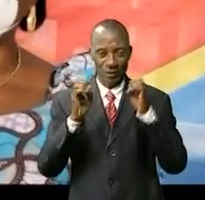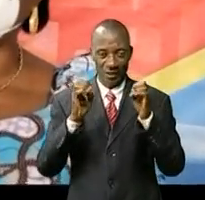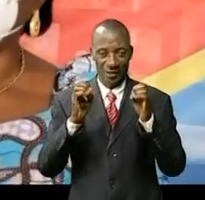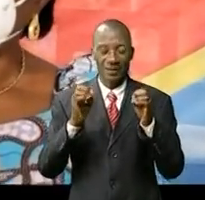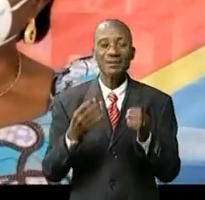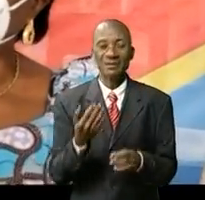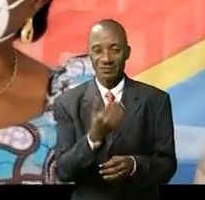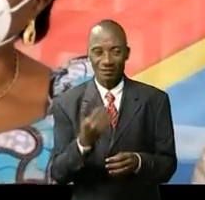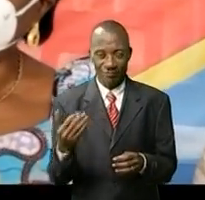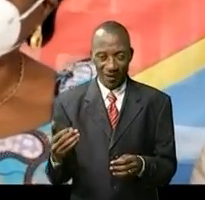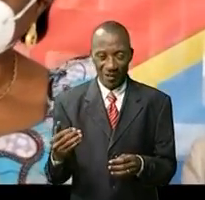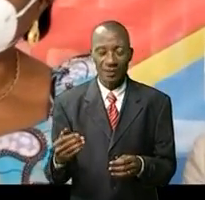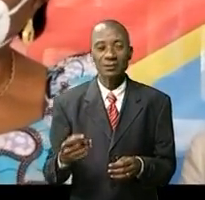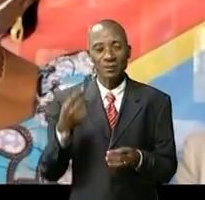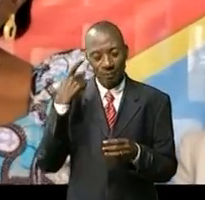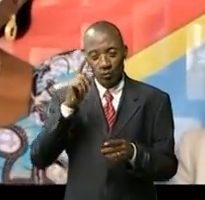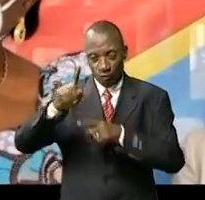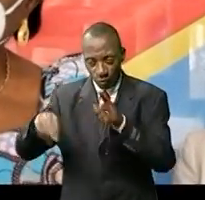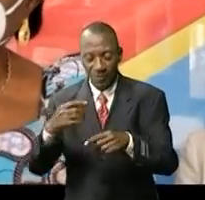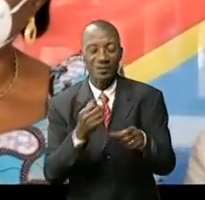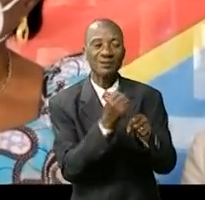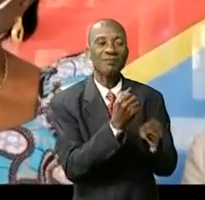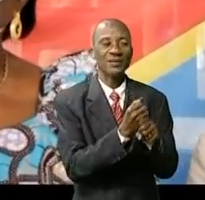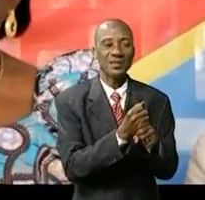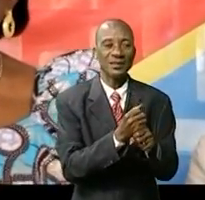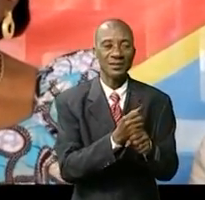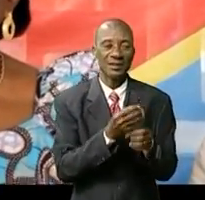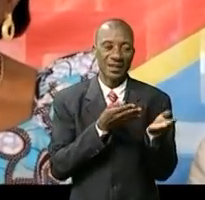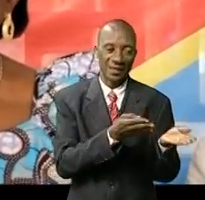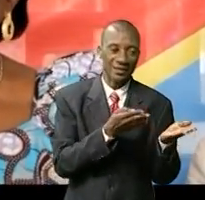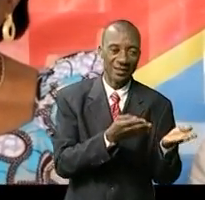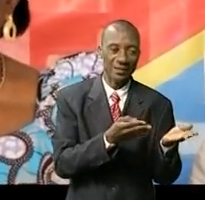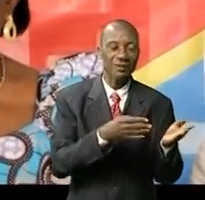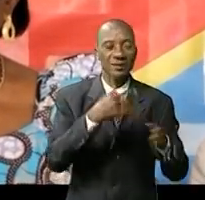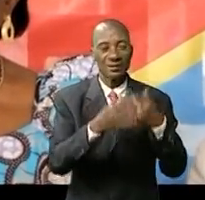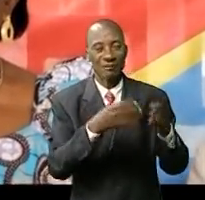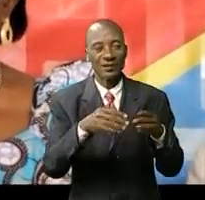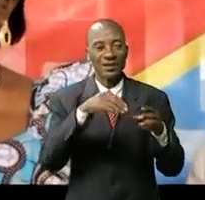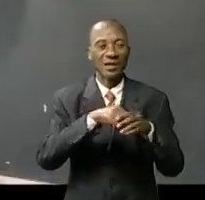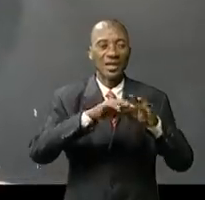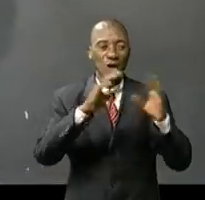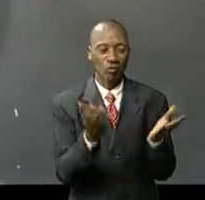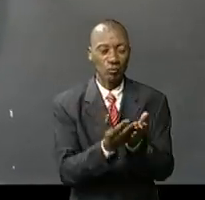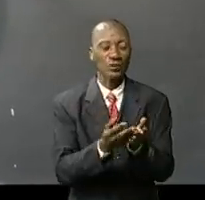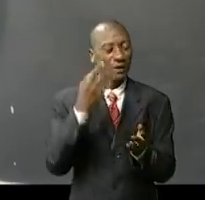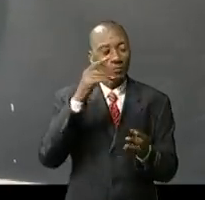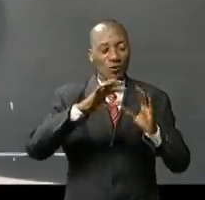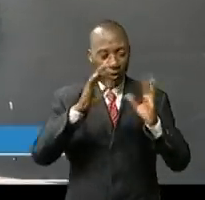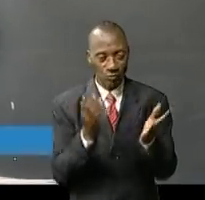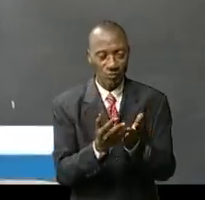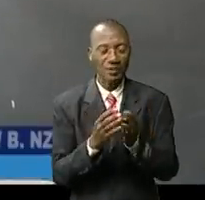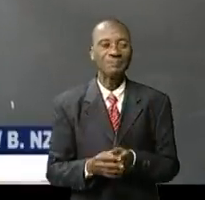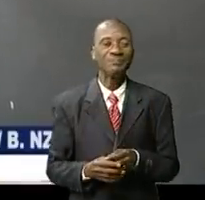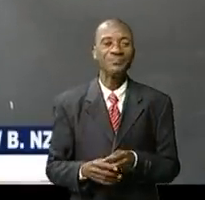qu'ils puissent encore aider et travailler dans la communauté, pour la communauté. Véronique Kilumankulu